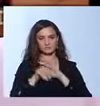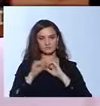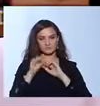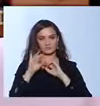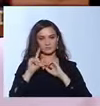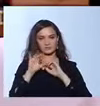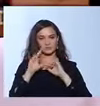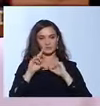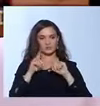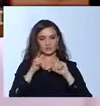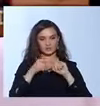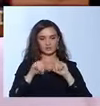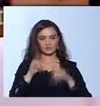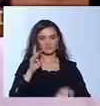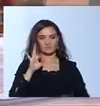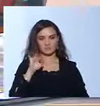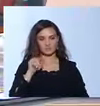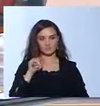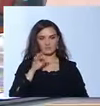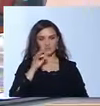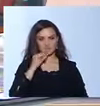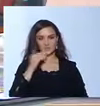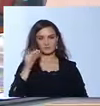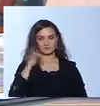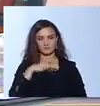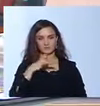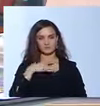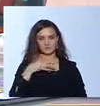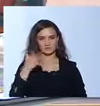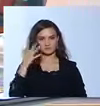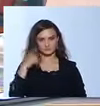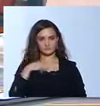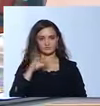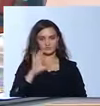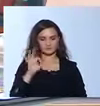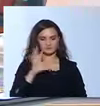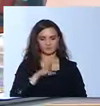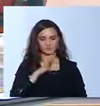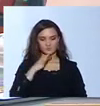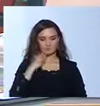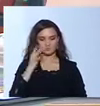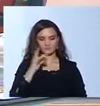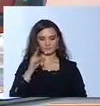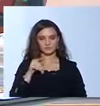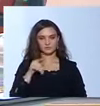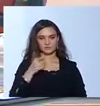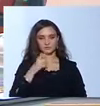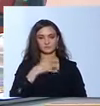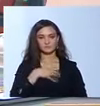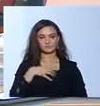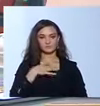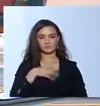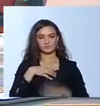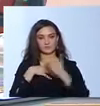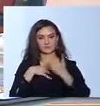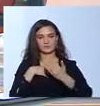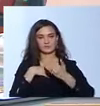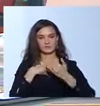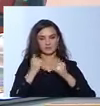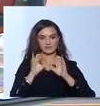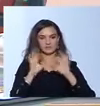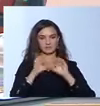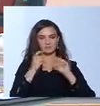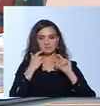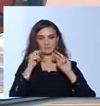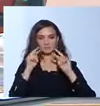ფიზიოლოგიადაც, მაგრამ იქამდე შეიძლება. თუმცა ადრეულ ასაკში გაჭაღარავება ჩვენ ამაზე გვისაუბრია, აი ძალიან მნიშვნელოვანია თქვენ ახლა